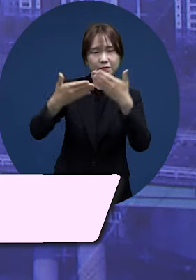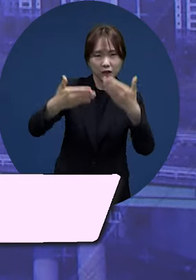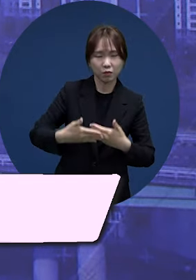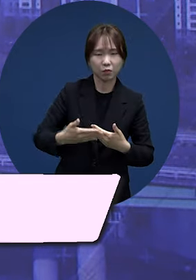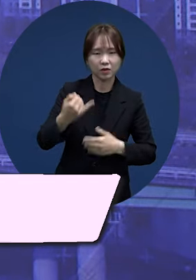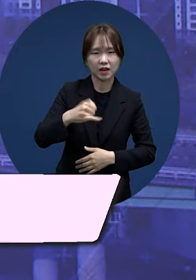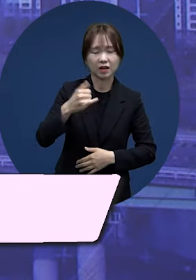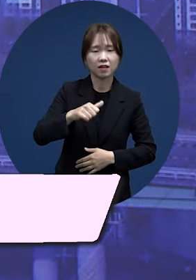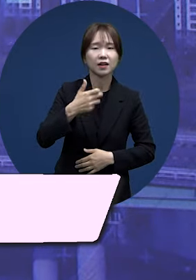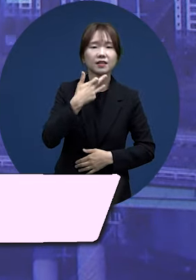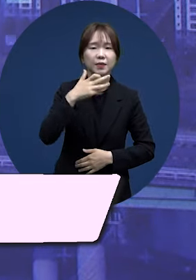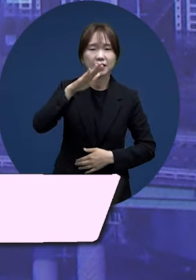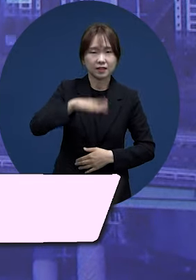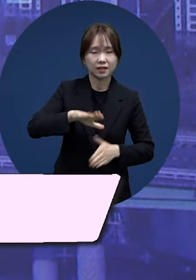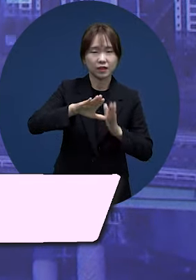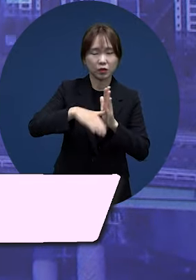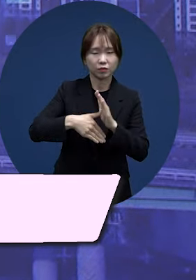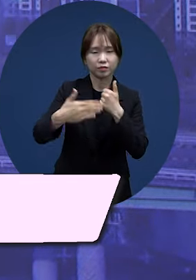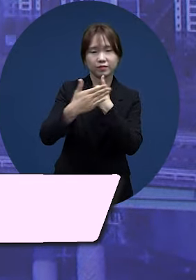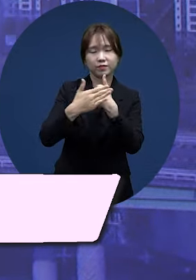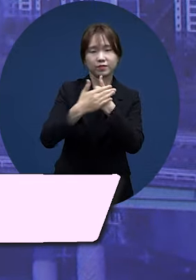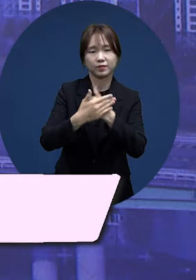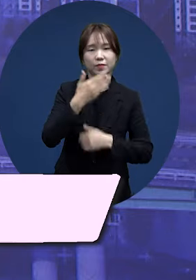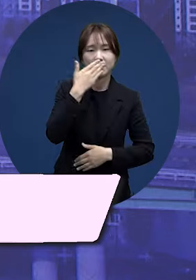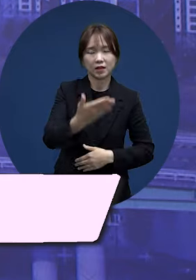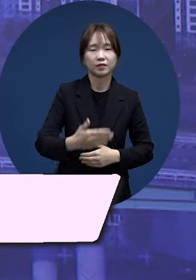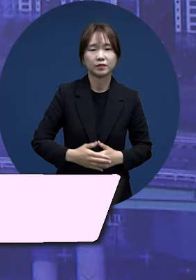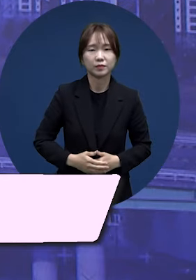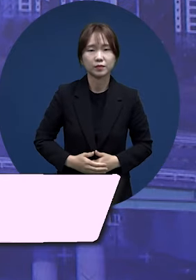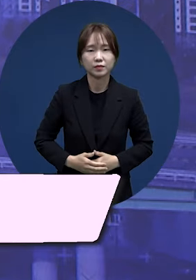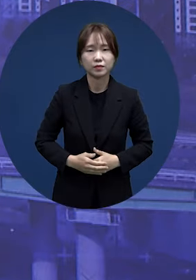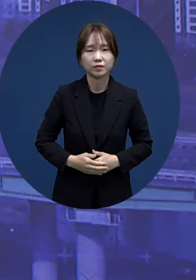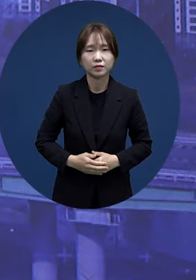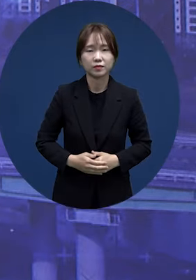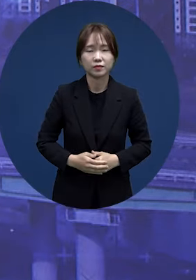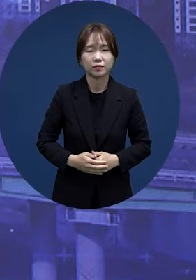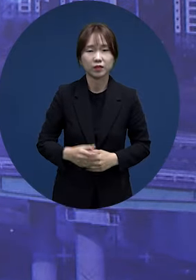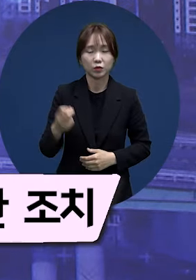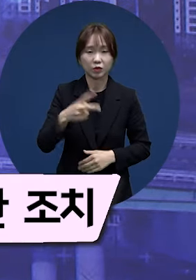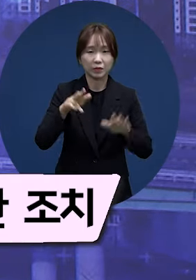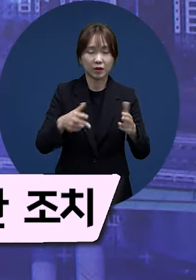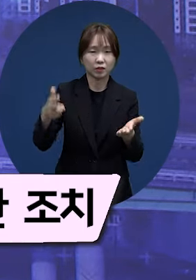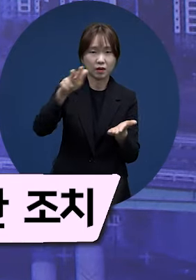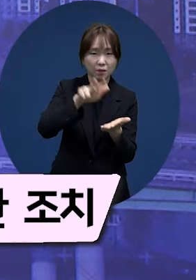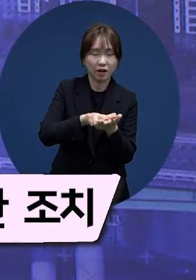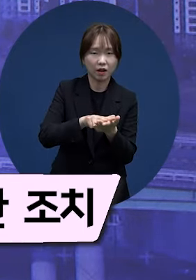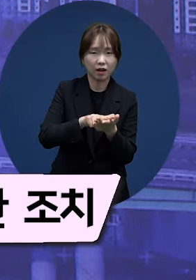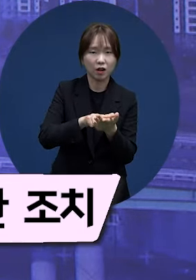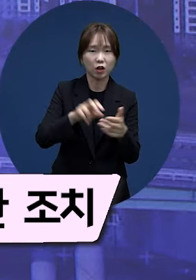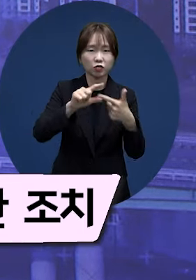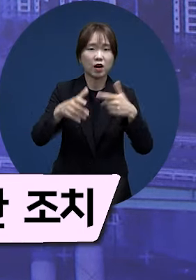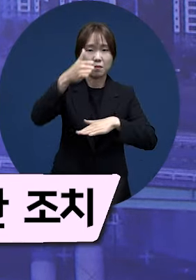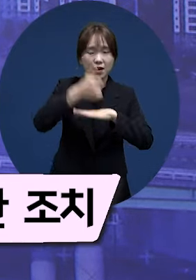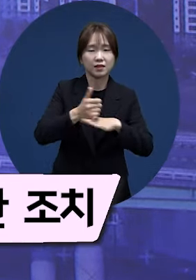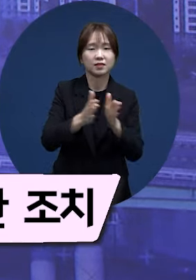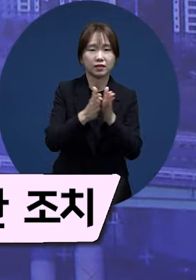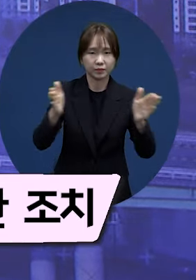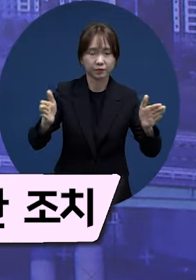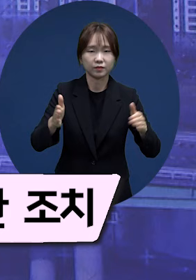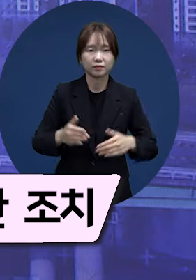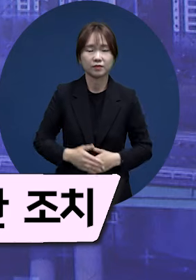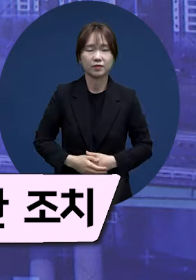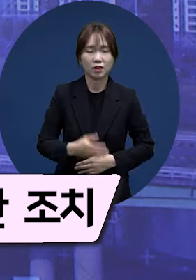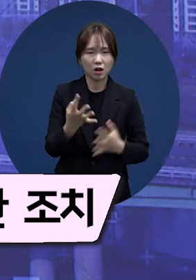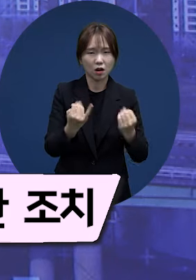되며 자녀가 18세 이하인 경우에도 지원이 가능해집니다. 이번 조례 개정은 이달 말부터 시행될